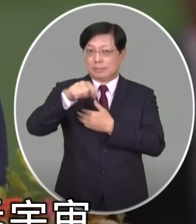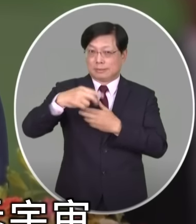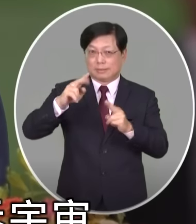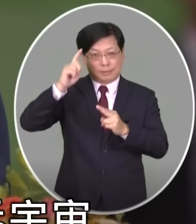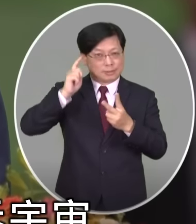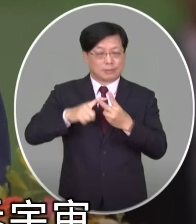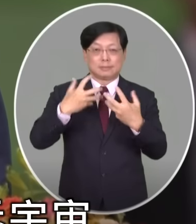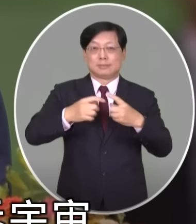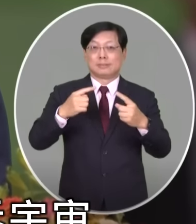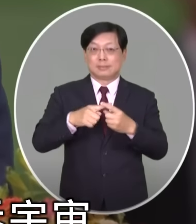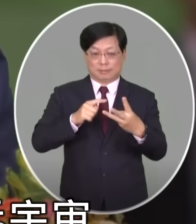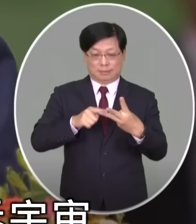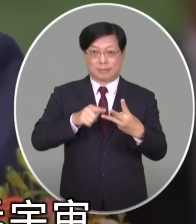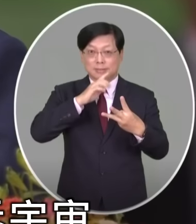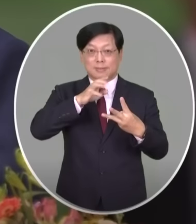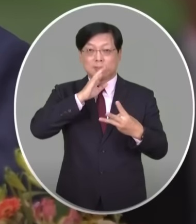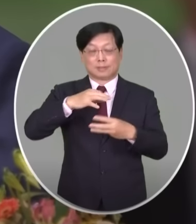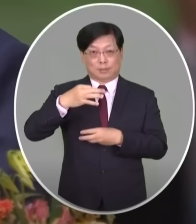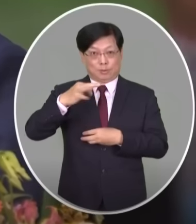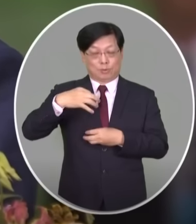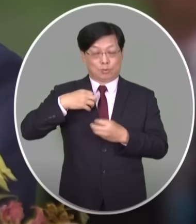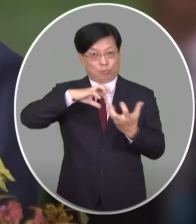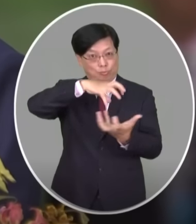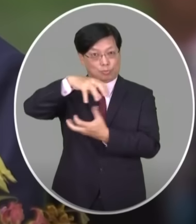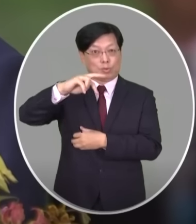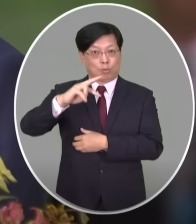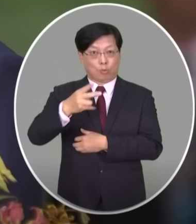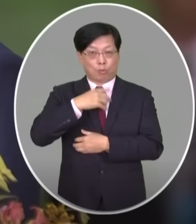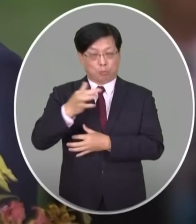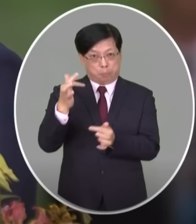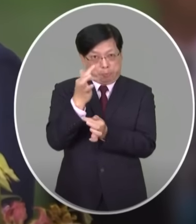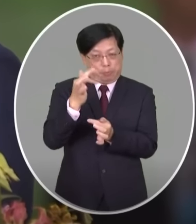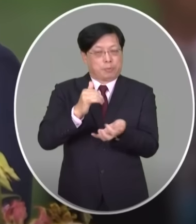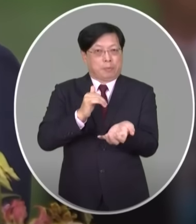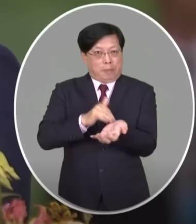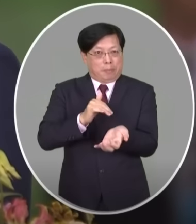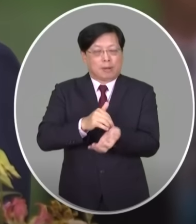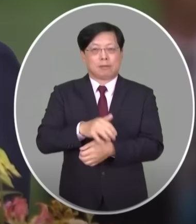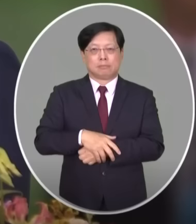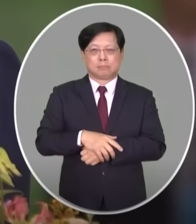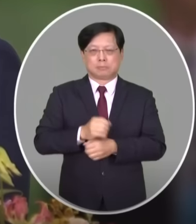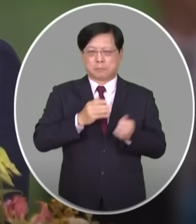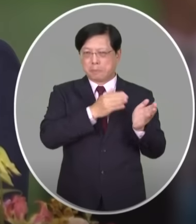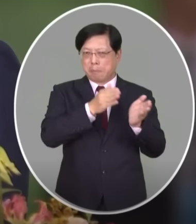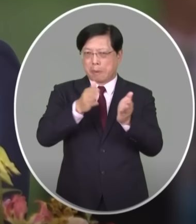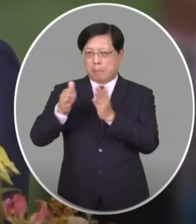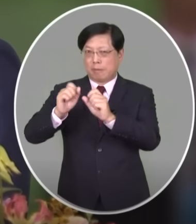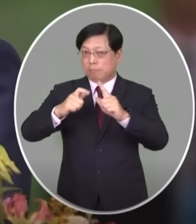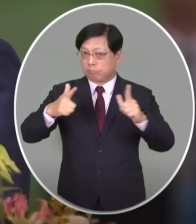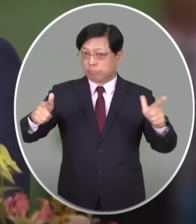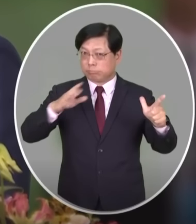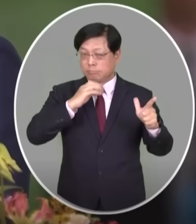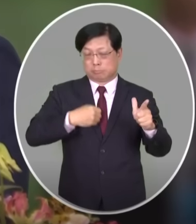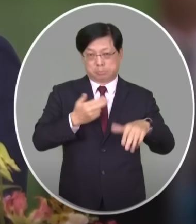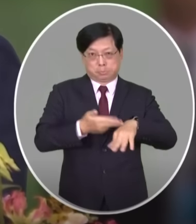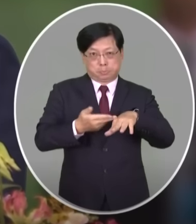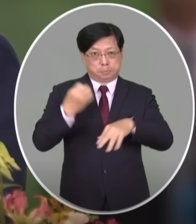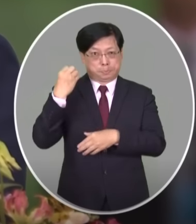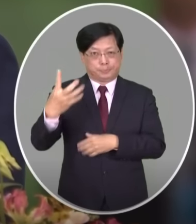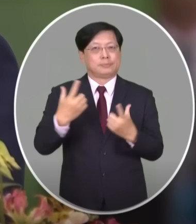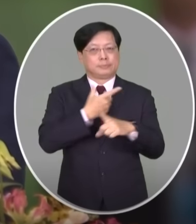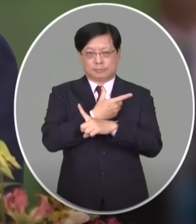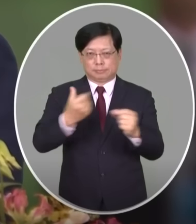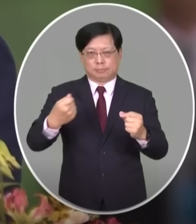器人、元宇宙或精准医疗，各领域的前瞻科技，我们也都要